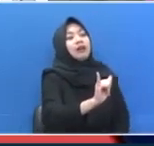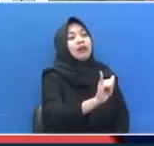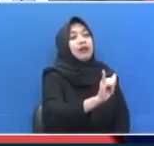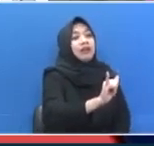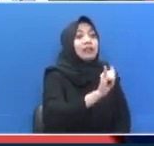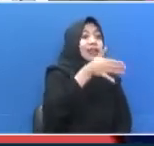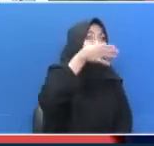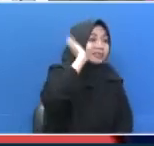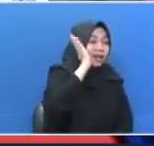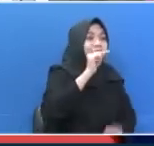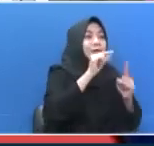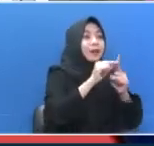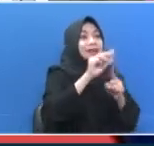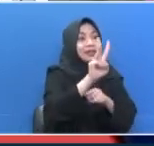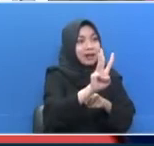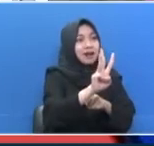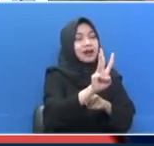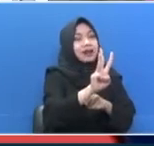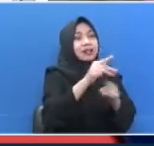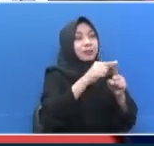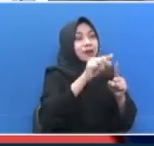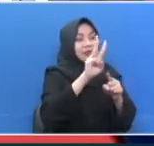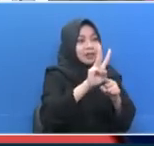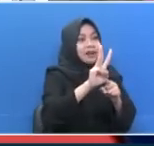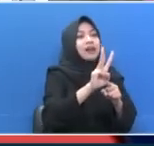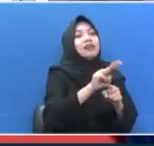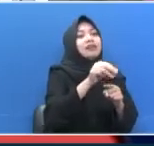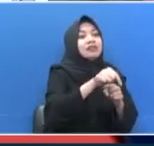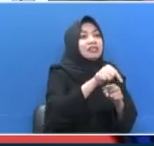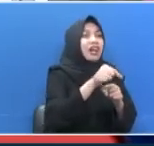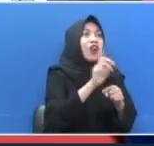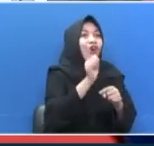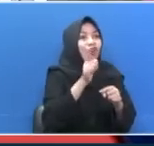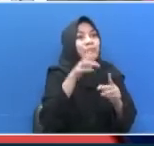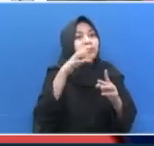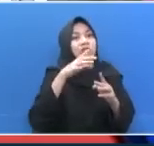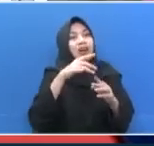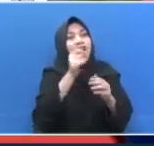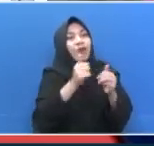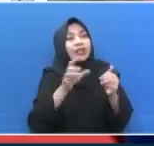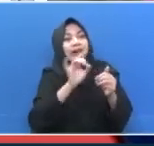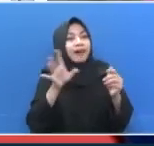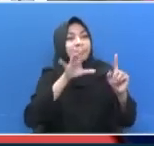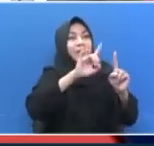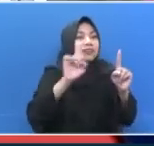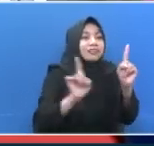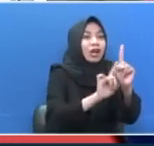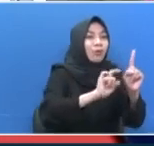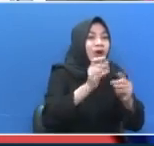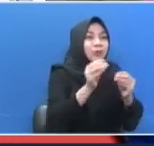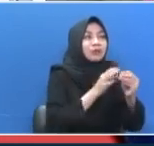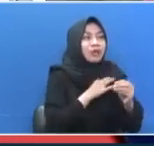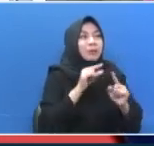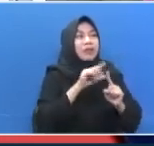pendamping Ganjar misalnya P3 kan memunculkan opsi-opsi lain yang kemungkinan ditafsirkan itu bagian dari langkah